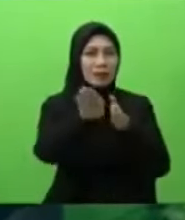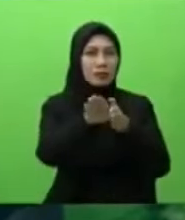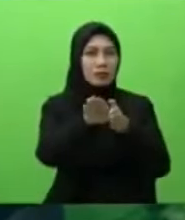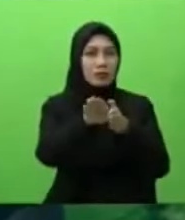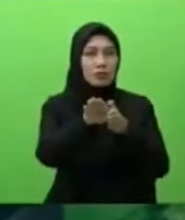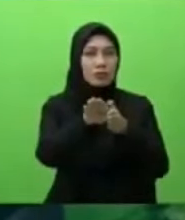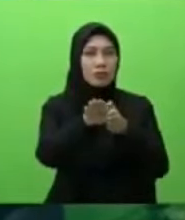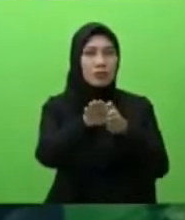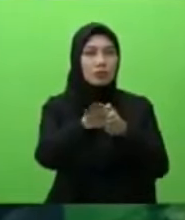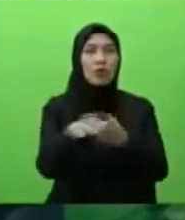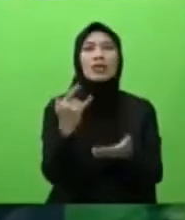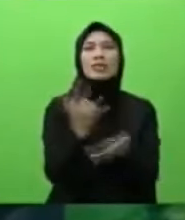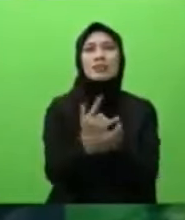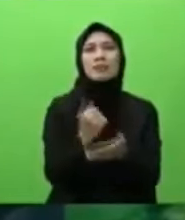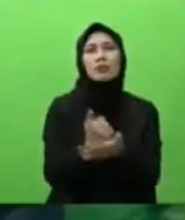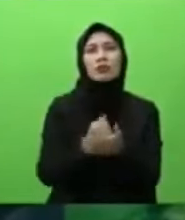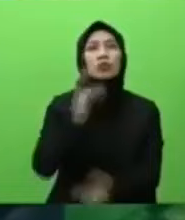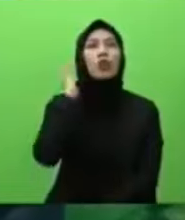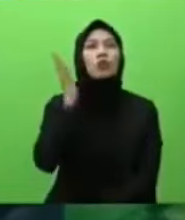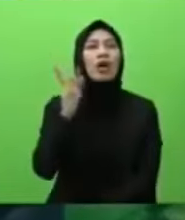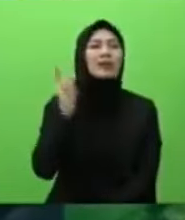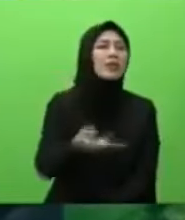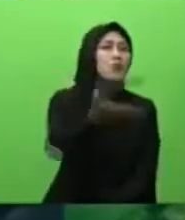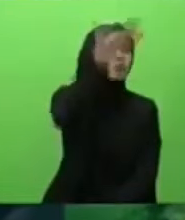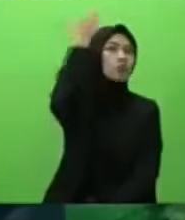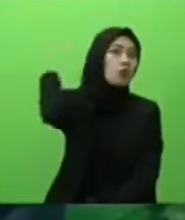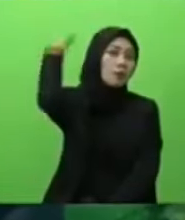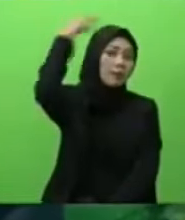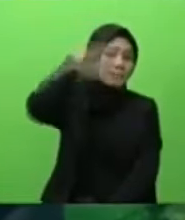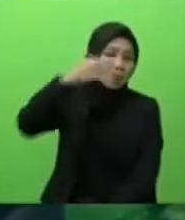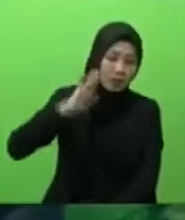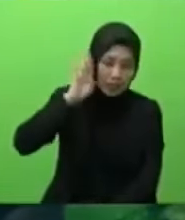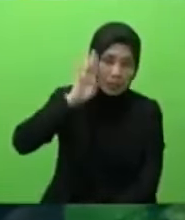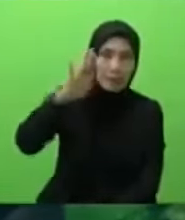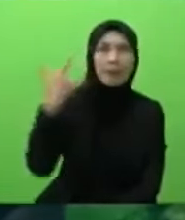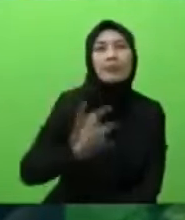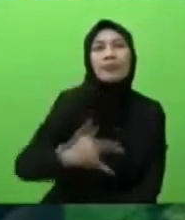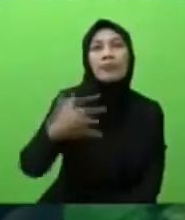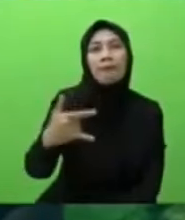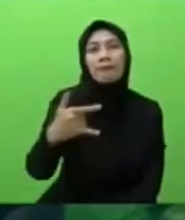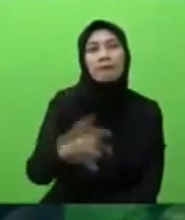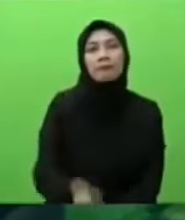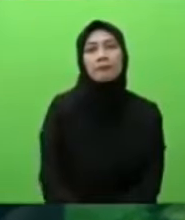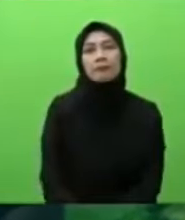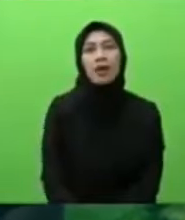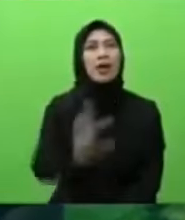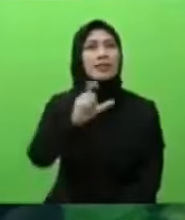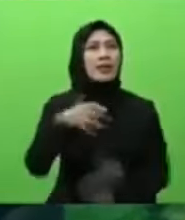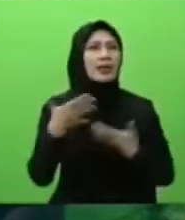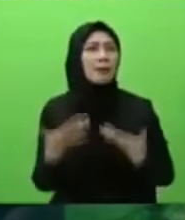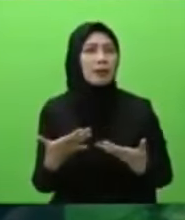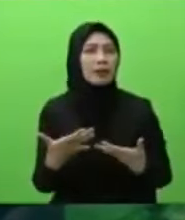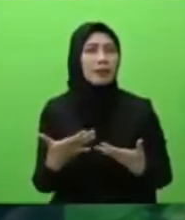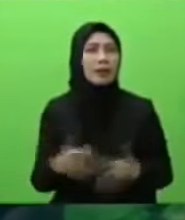telah dan terus berkiprah Satu abad lebih dalam lintasan pergerakannya melalui berbagai